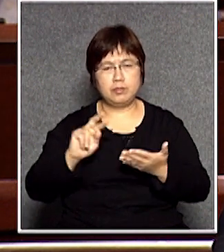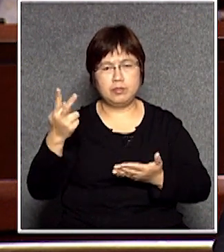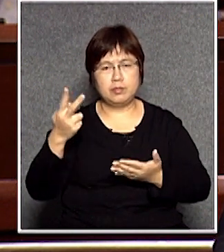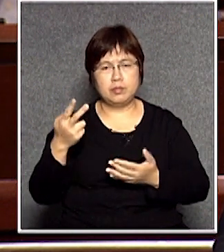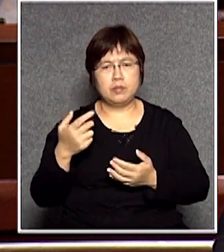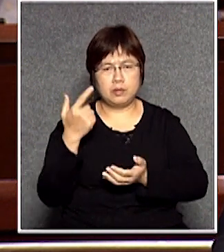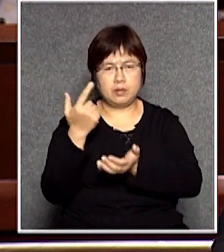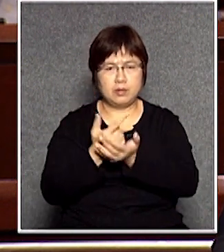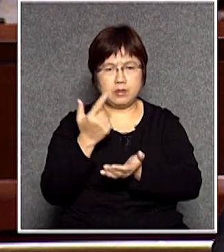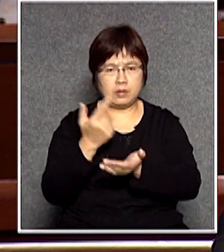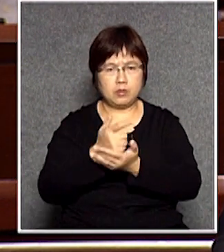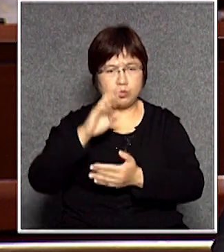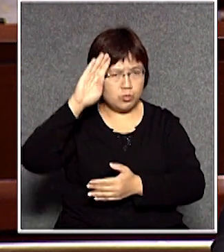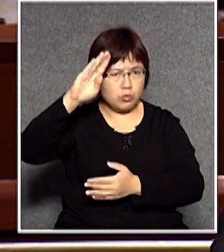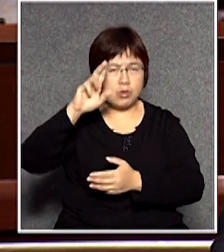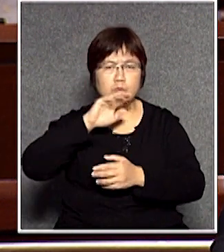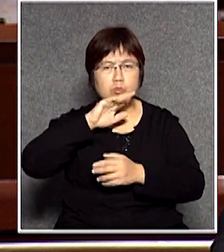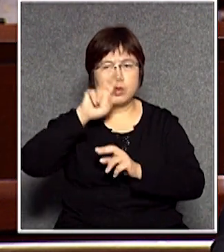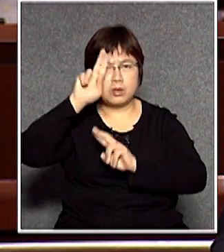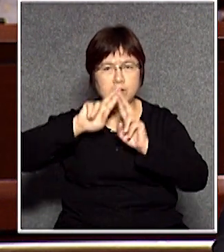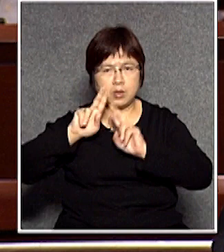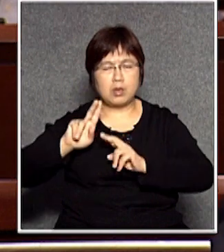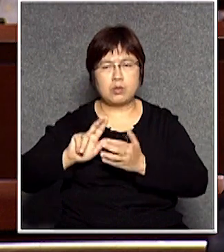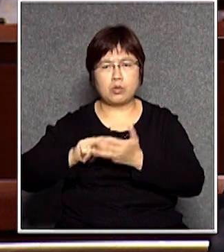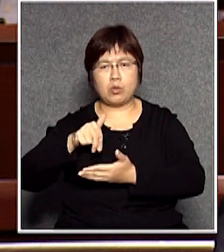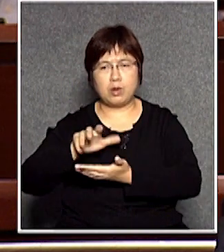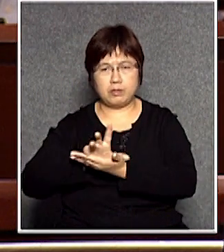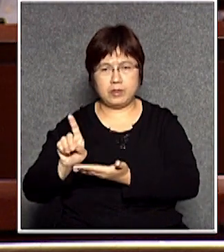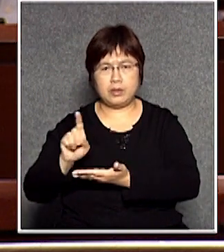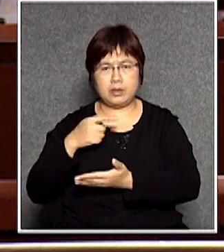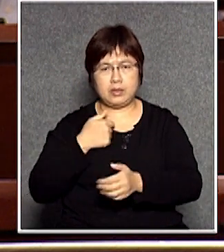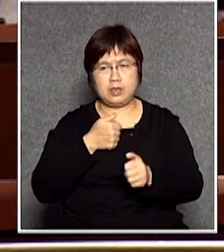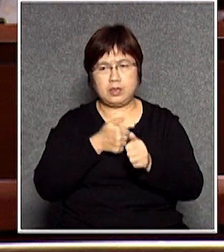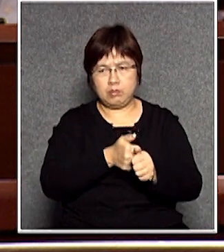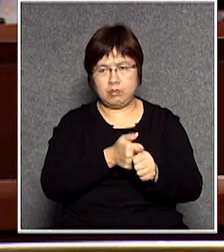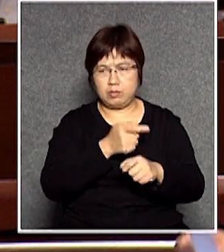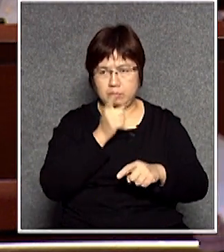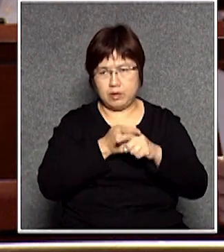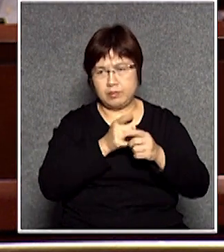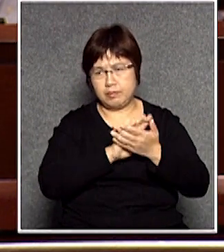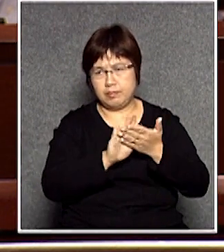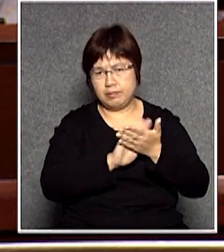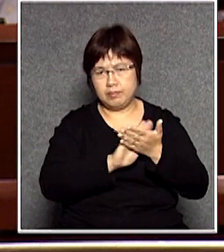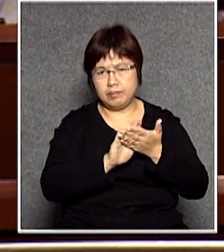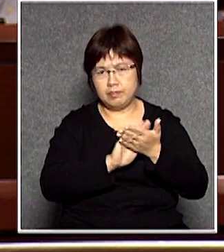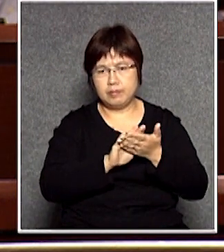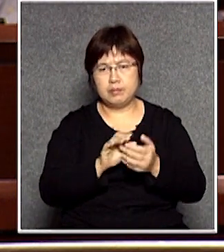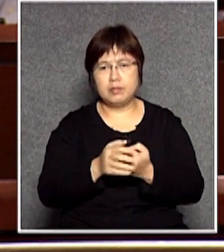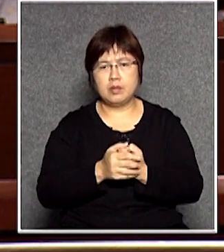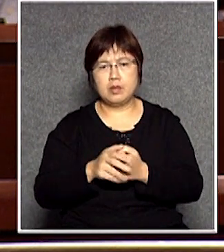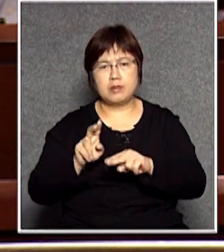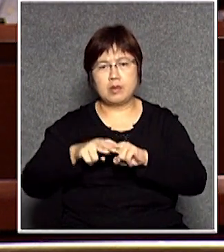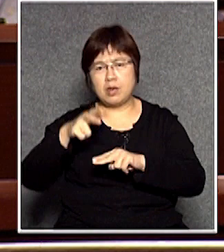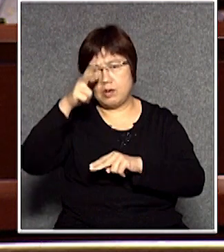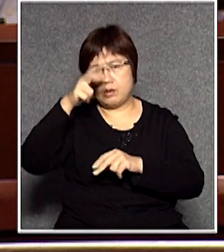最重要就是將來如果歷史是成科的話，一定要根據事實，絕對不容許中國歷史